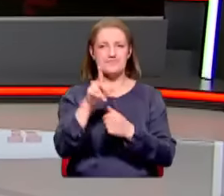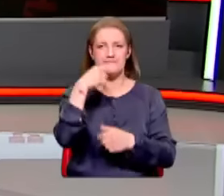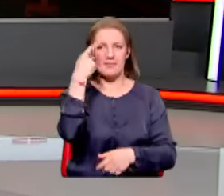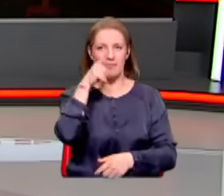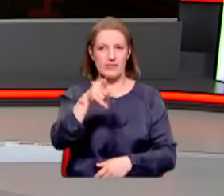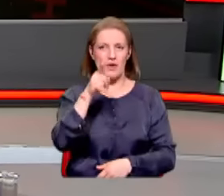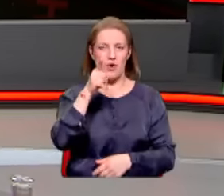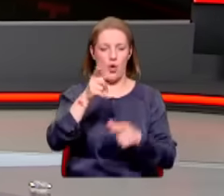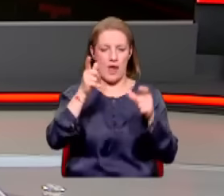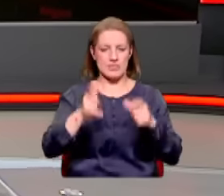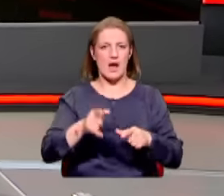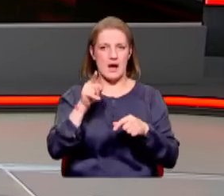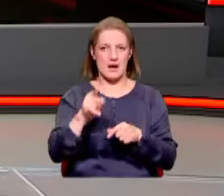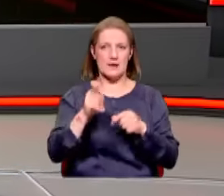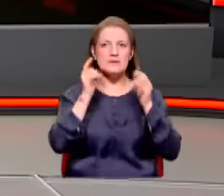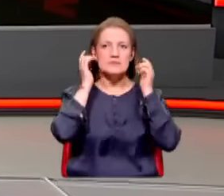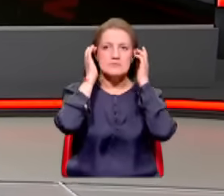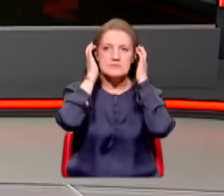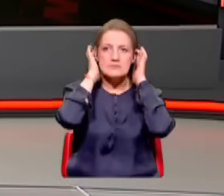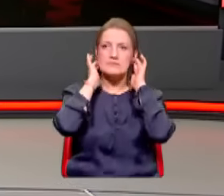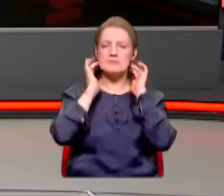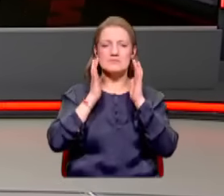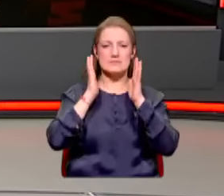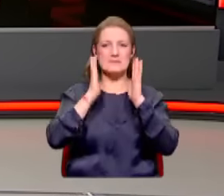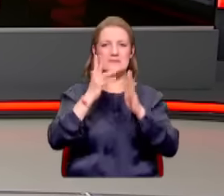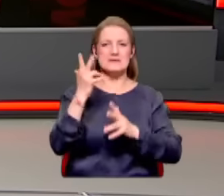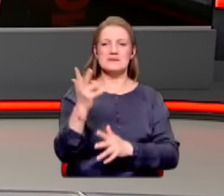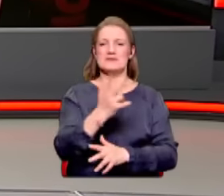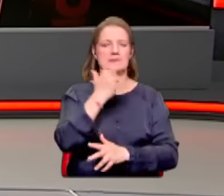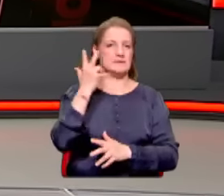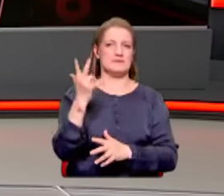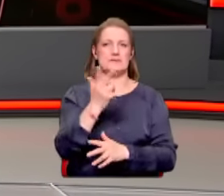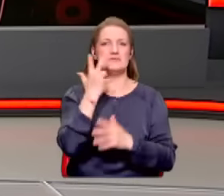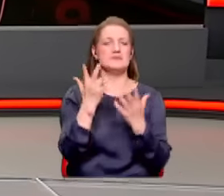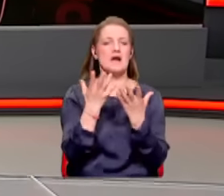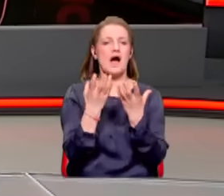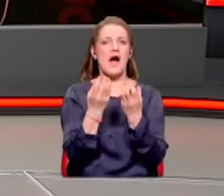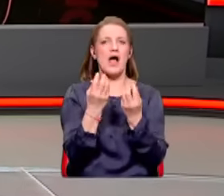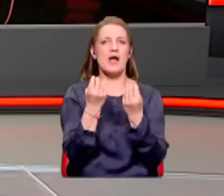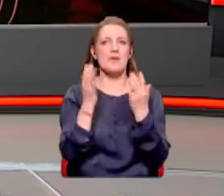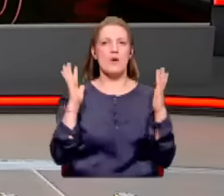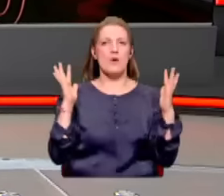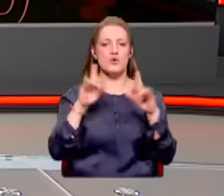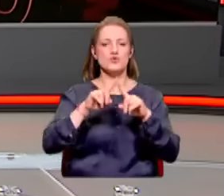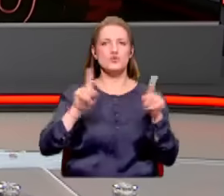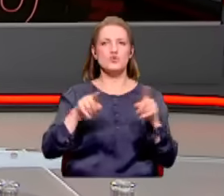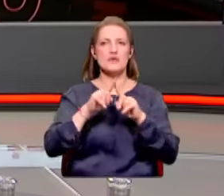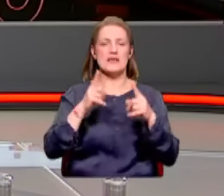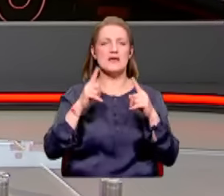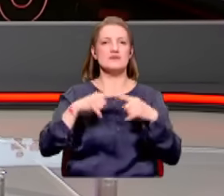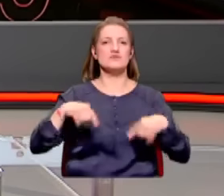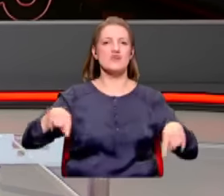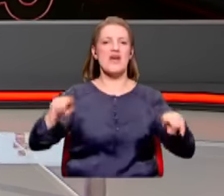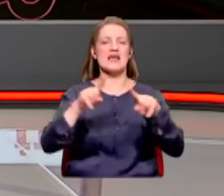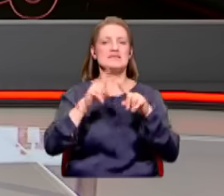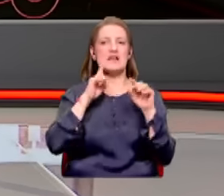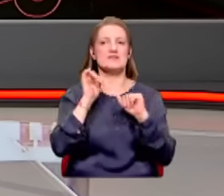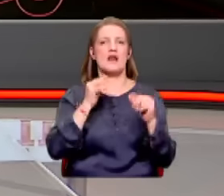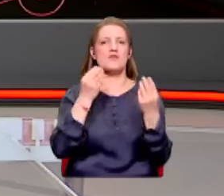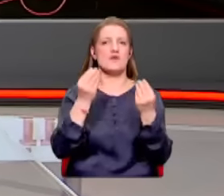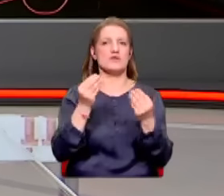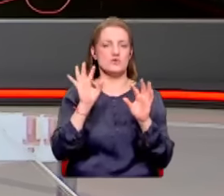Dolayısıyla oradaki akıp giden, hızla akıp giden kalabalığın bütün dükkanları ve çehresini de etkilediğini